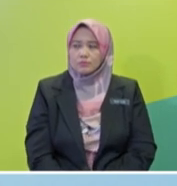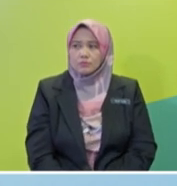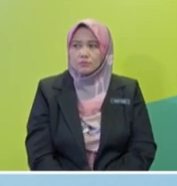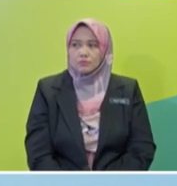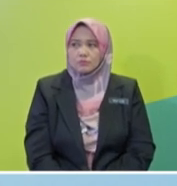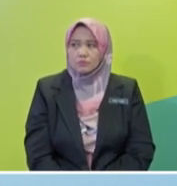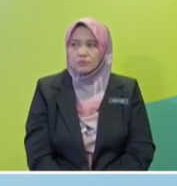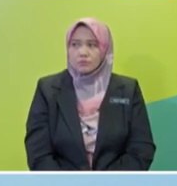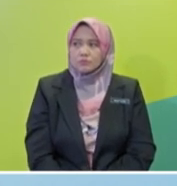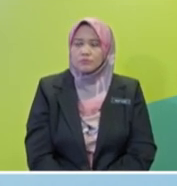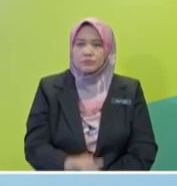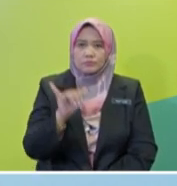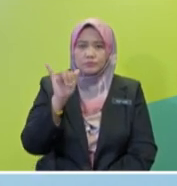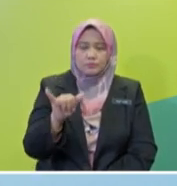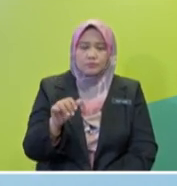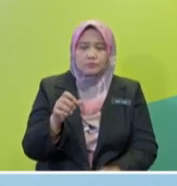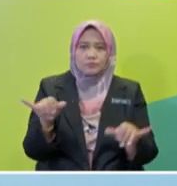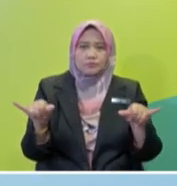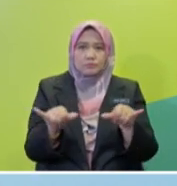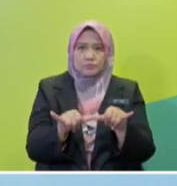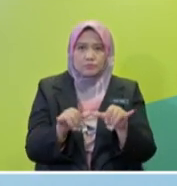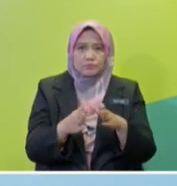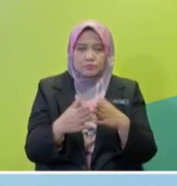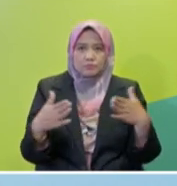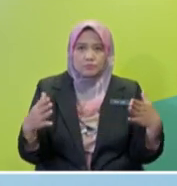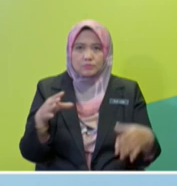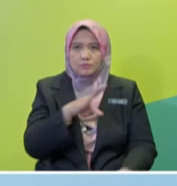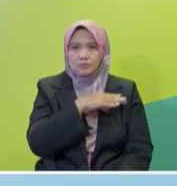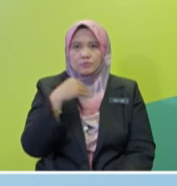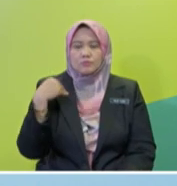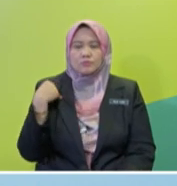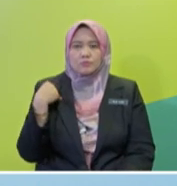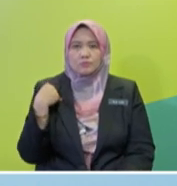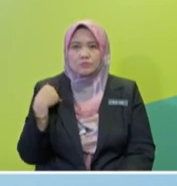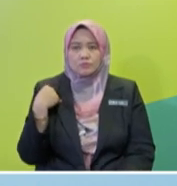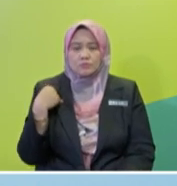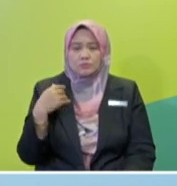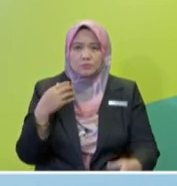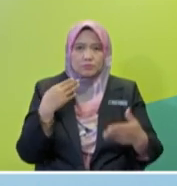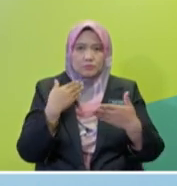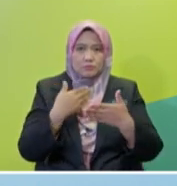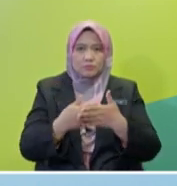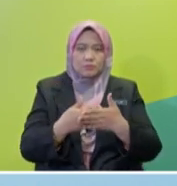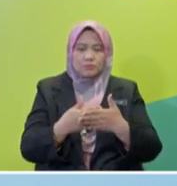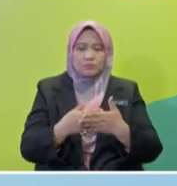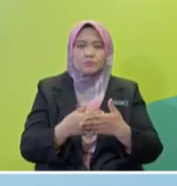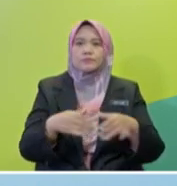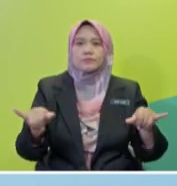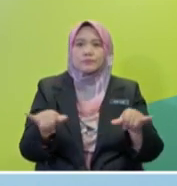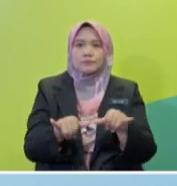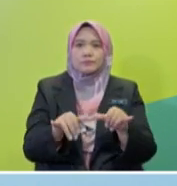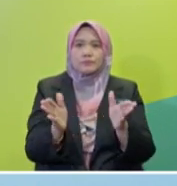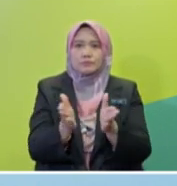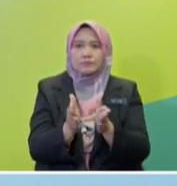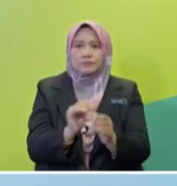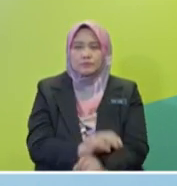size terbesar sehinggalah size yang terkecil jadi paragraf headings ini boleh digunakan untuk